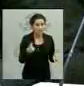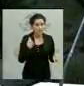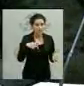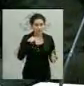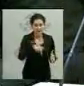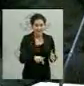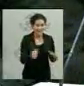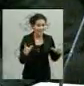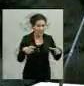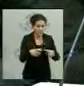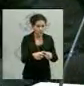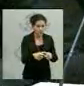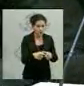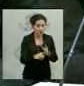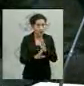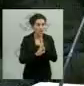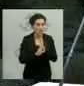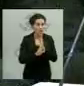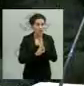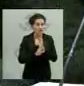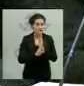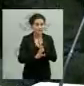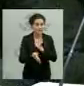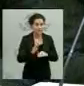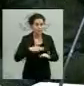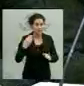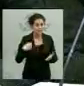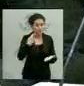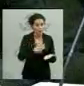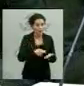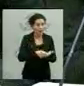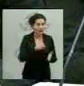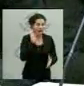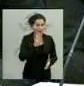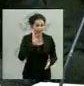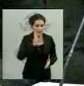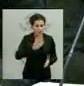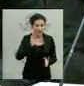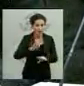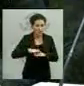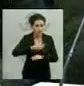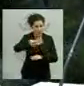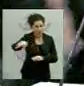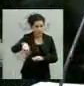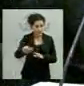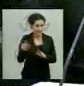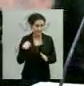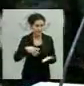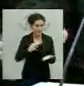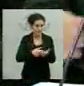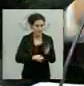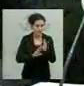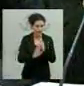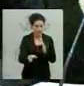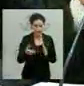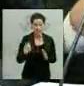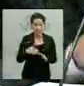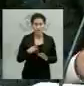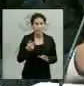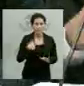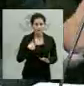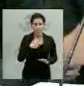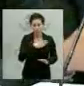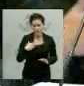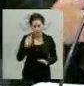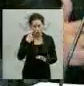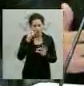aquesta reducció anirà directament a pagar el dèficit que ens deixen vostès, directament. Deixi'm arribar, ja dic que jo vull ser